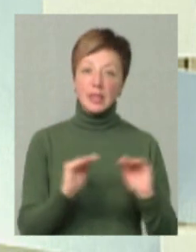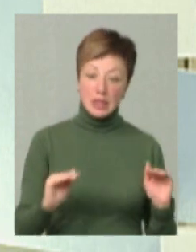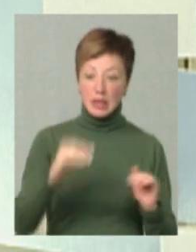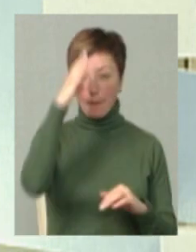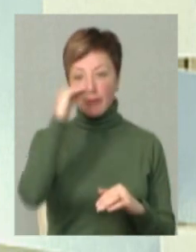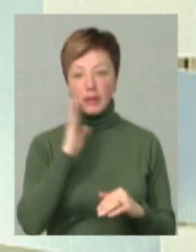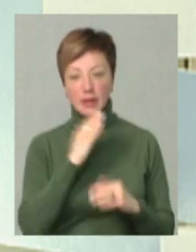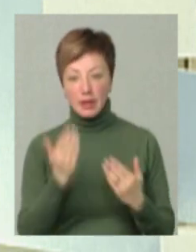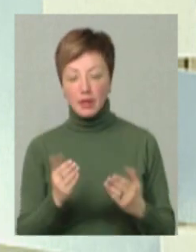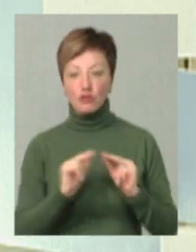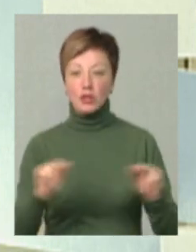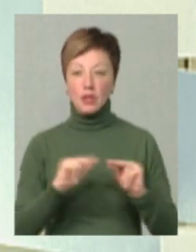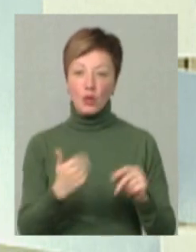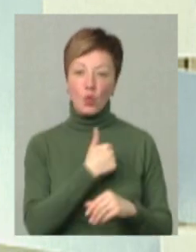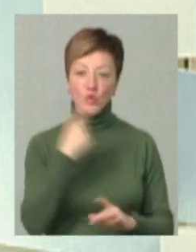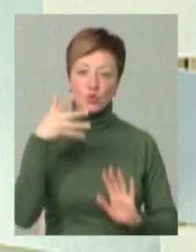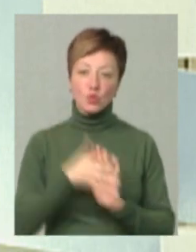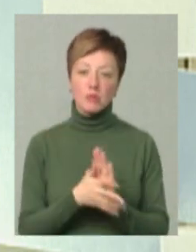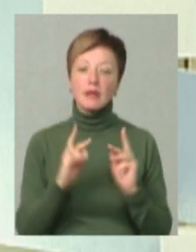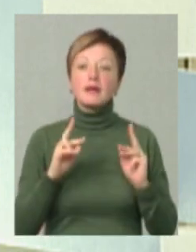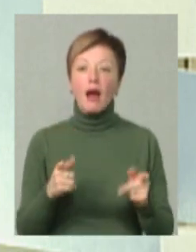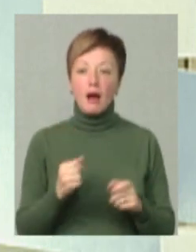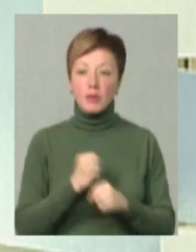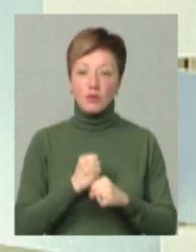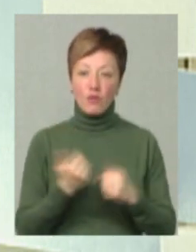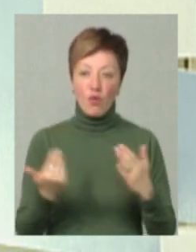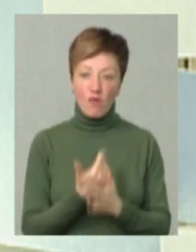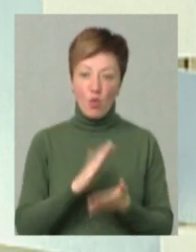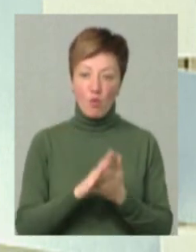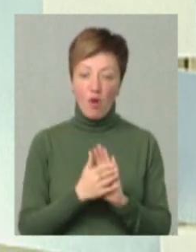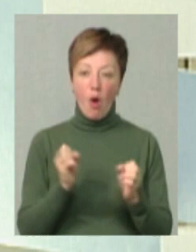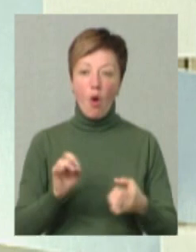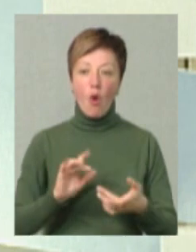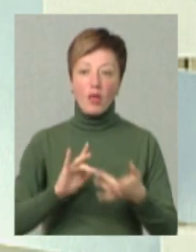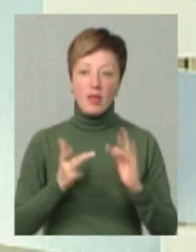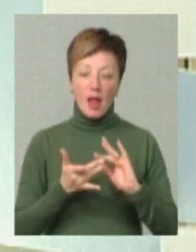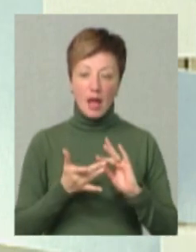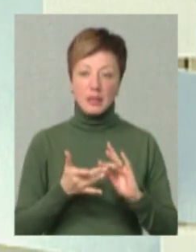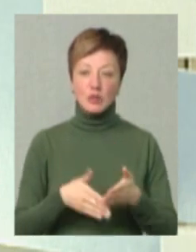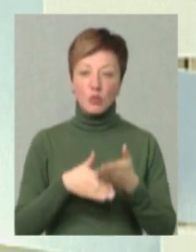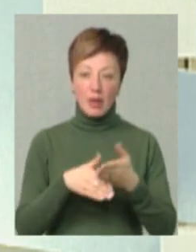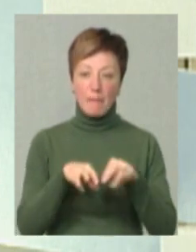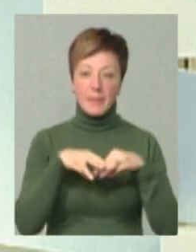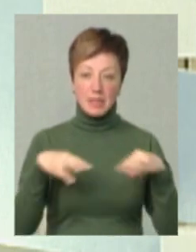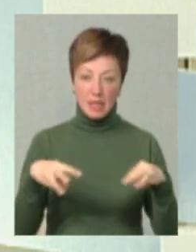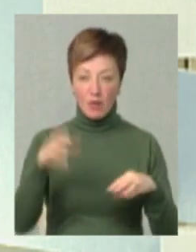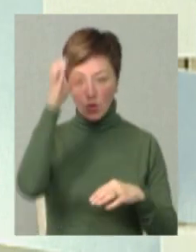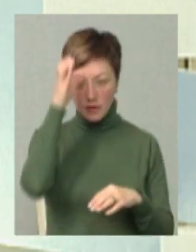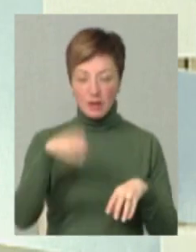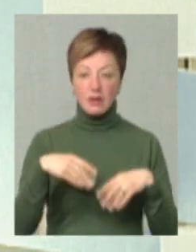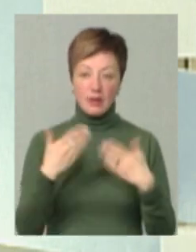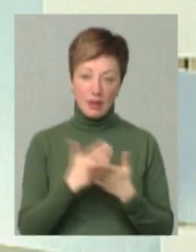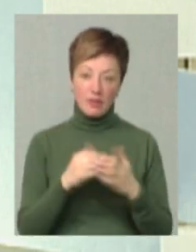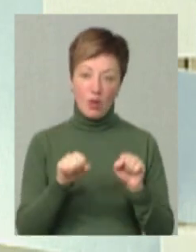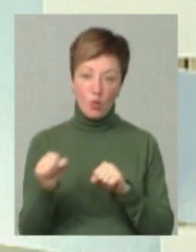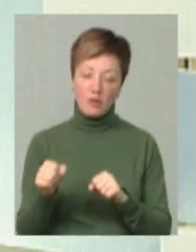їхні батьки, що вчителі хочуть розуміти, як працювати в нових реаліях, і онлайн-інструменти Міністерства освіти їм уже стають в нагоді, вони